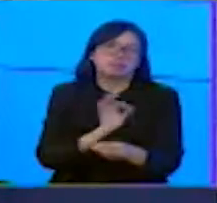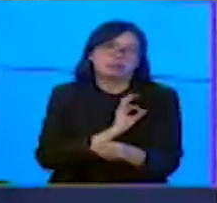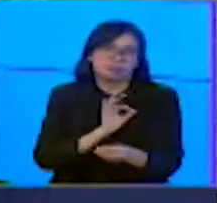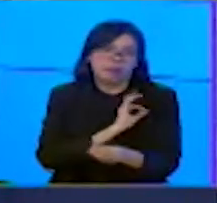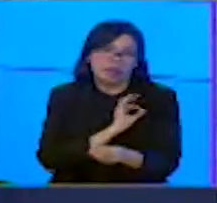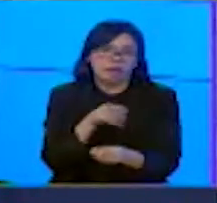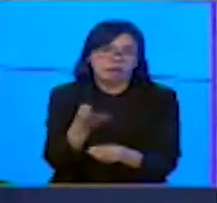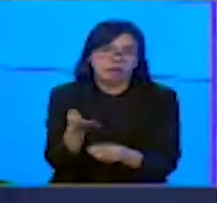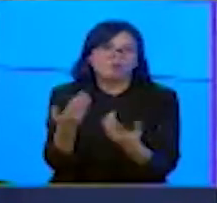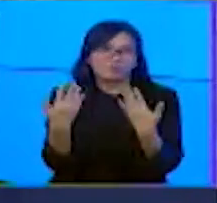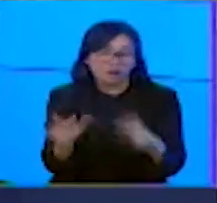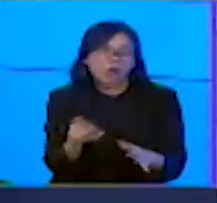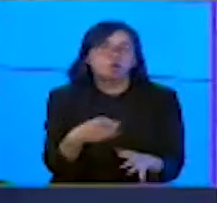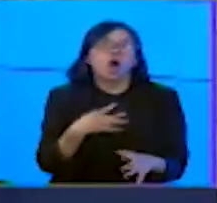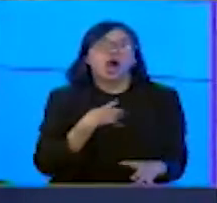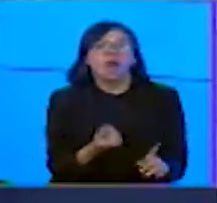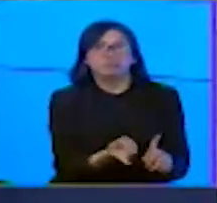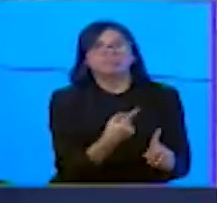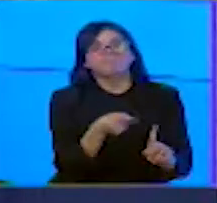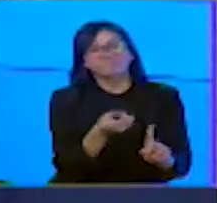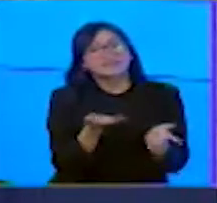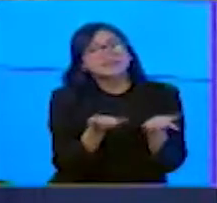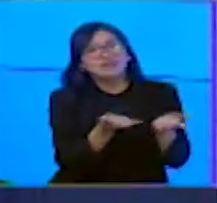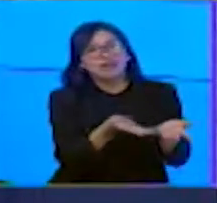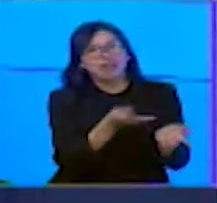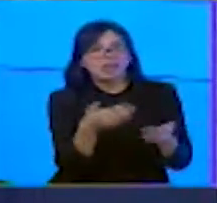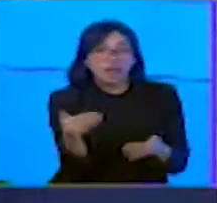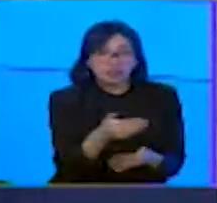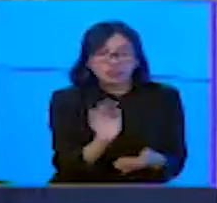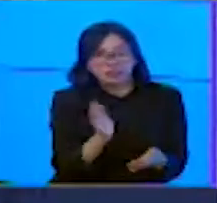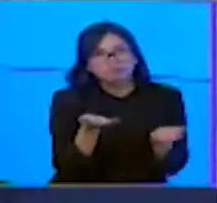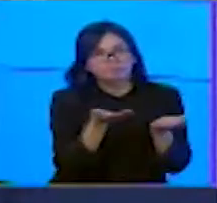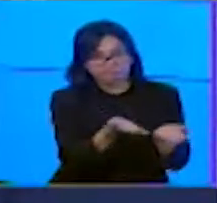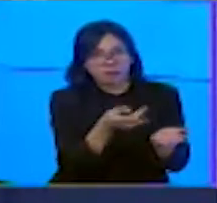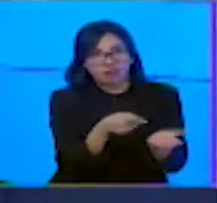menyelaksanakan tugasnya, kewajibannya untuk memberikan kepada para